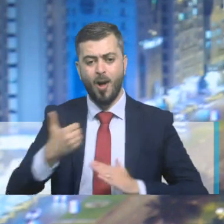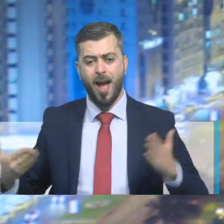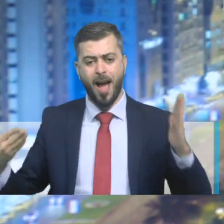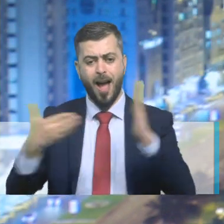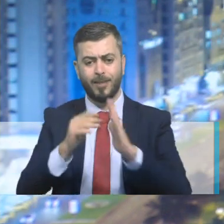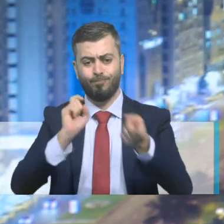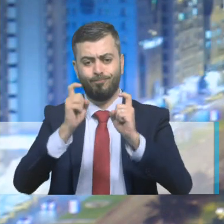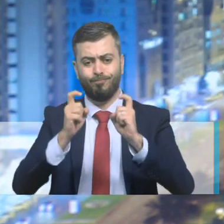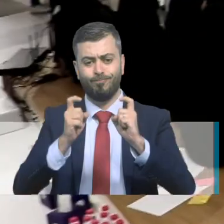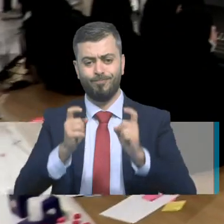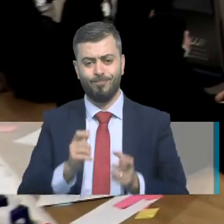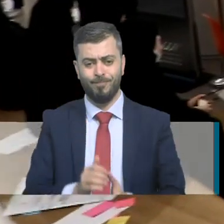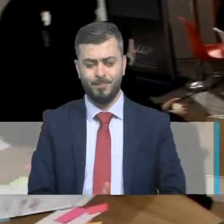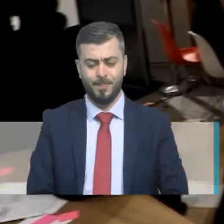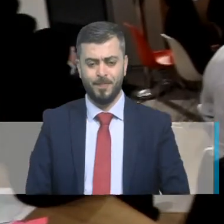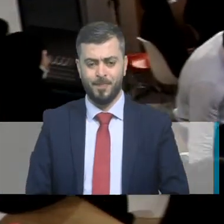النهائية.